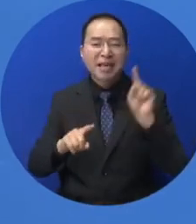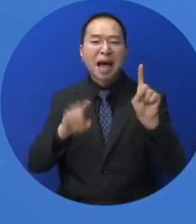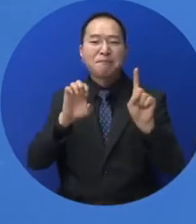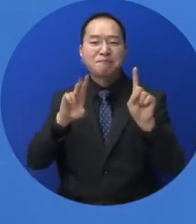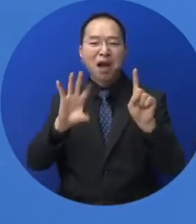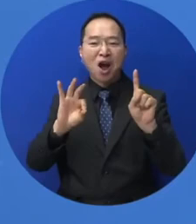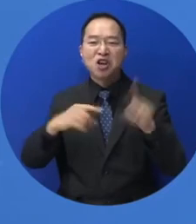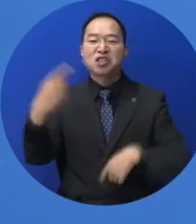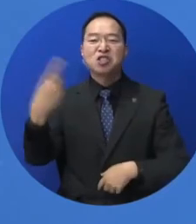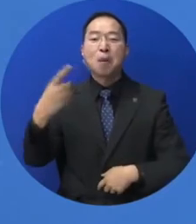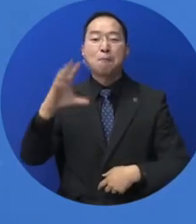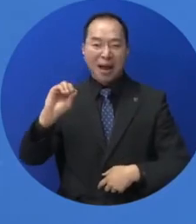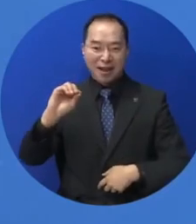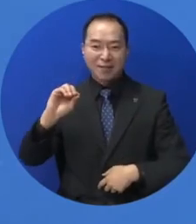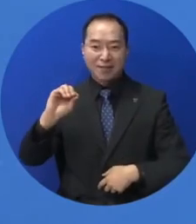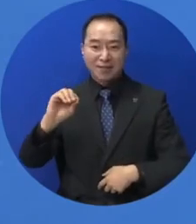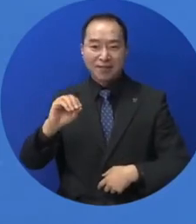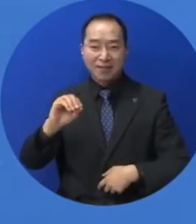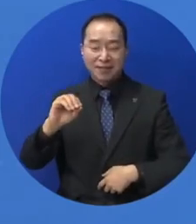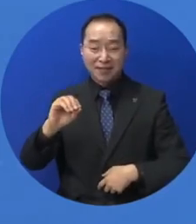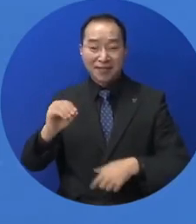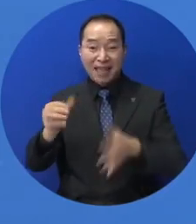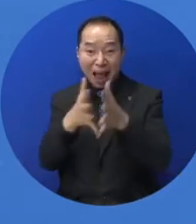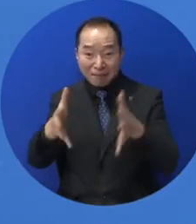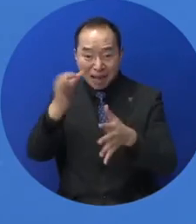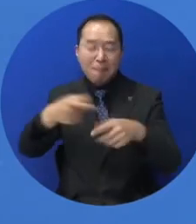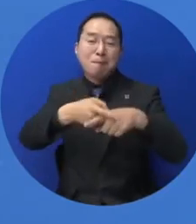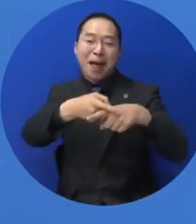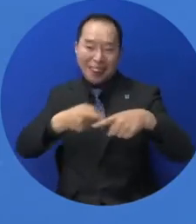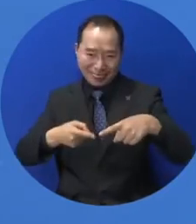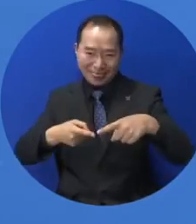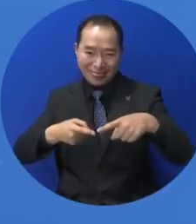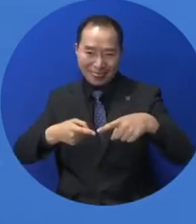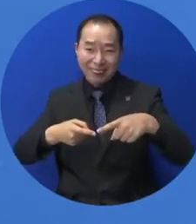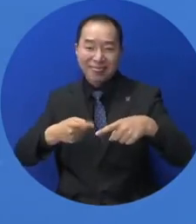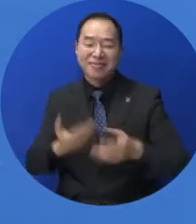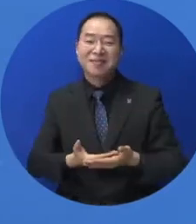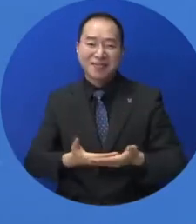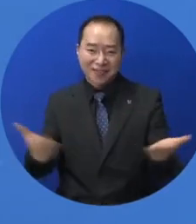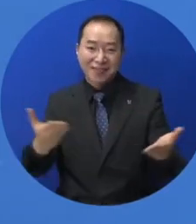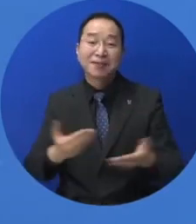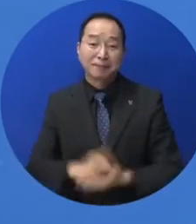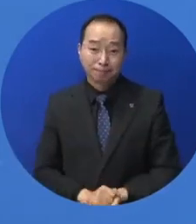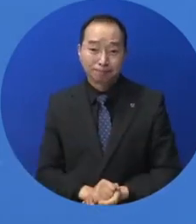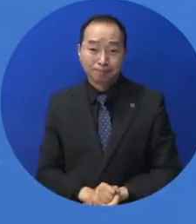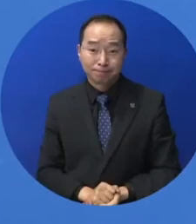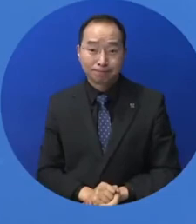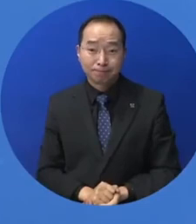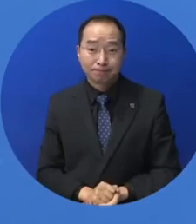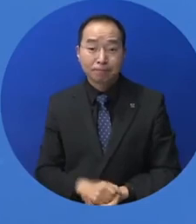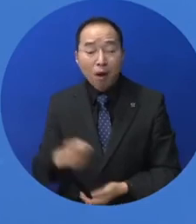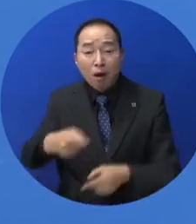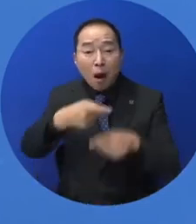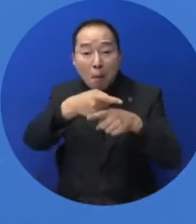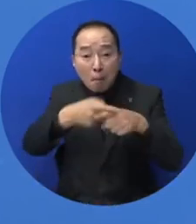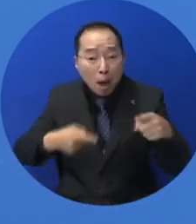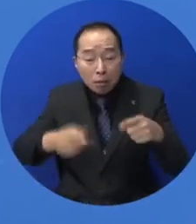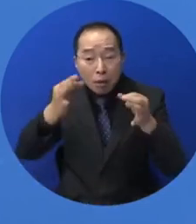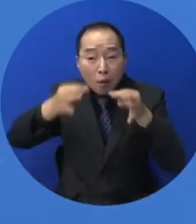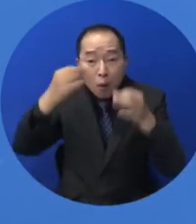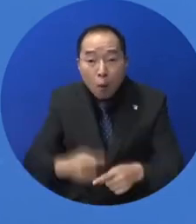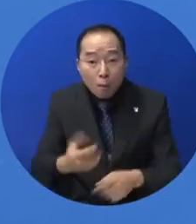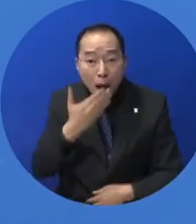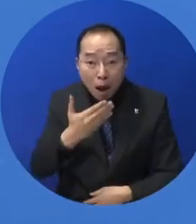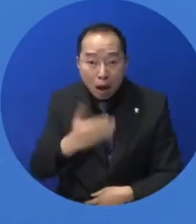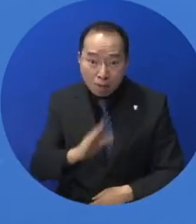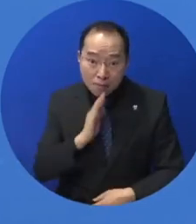원에 반값 아파트를 선보이겠다 이렇게 말씀드릴 수가 있겠습니다. 반값 아파트가 어떻게 가능하냐, 과연